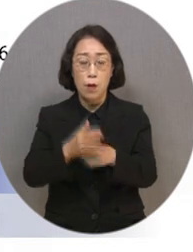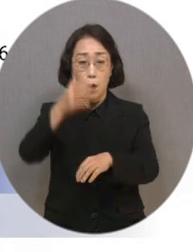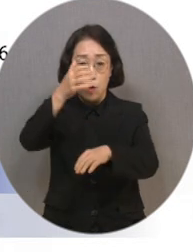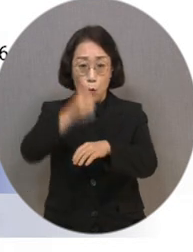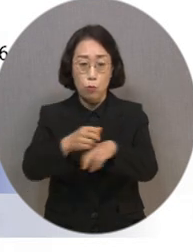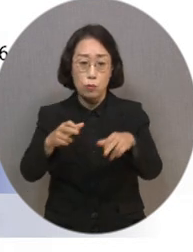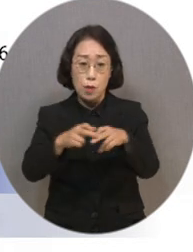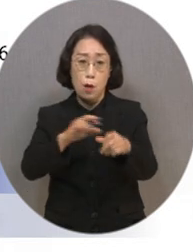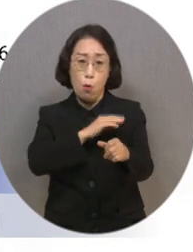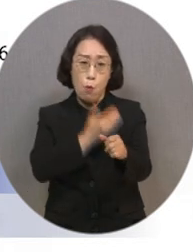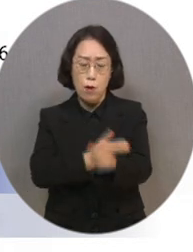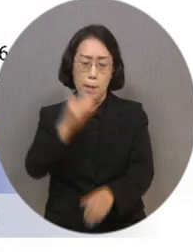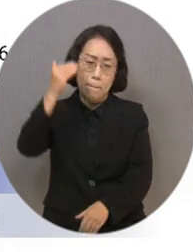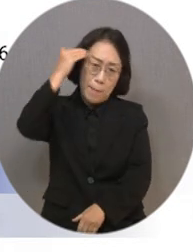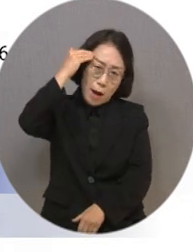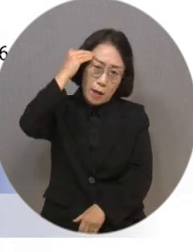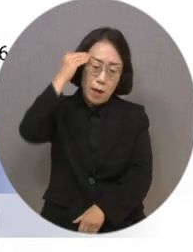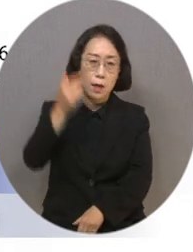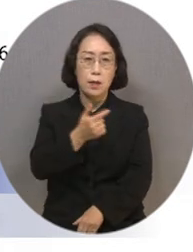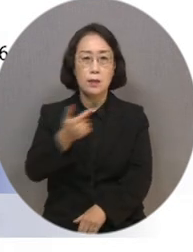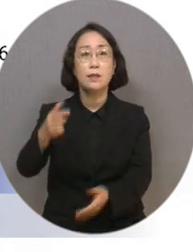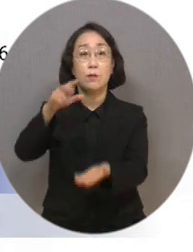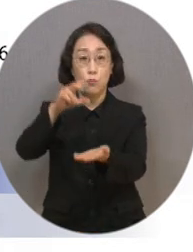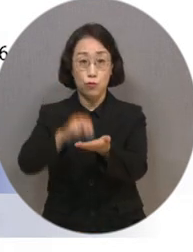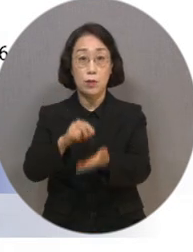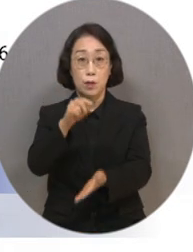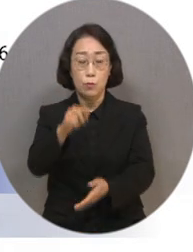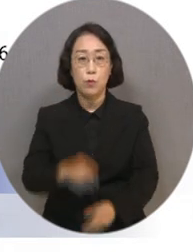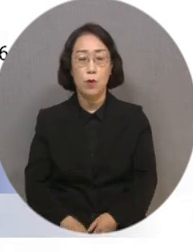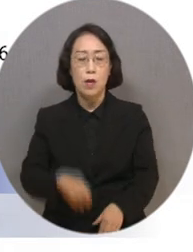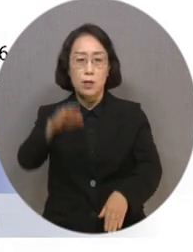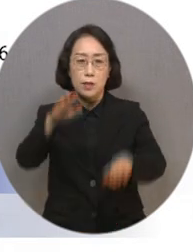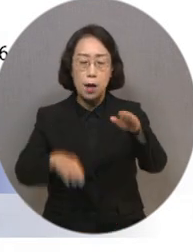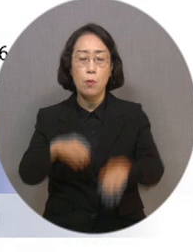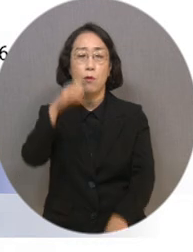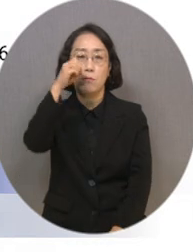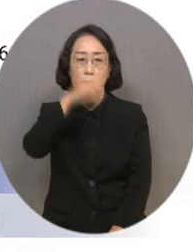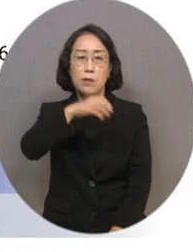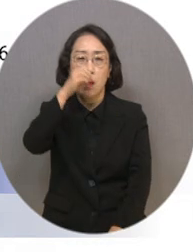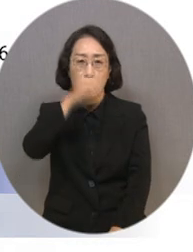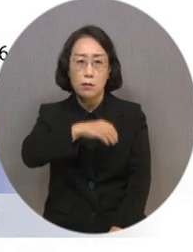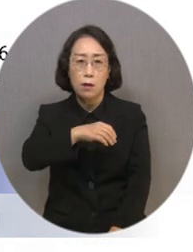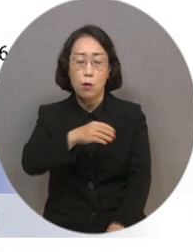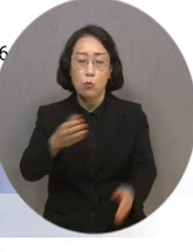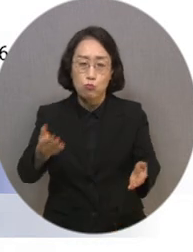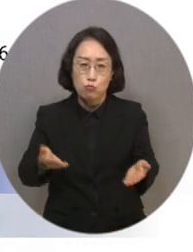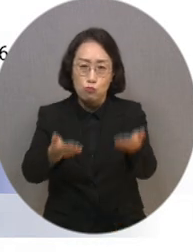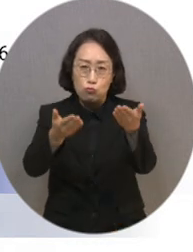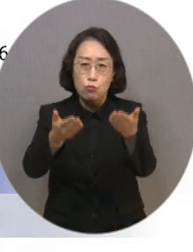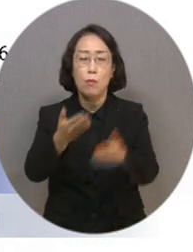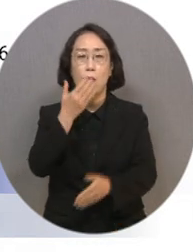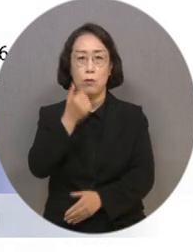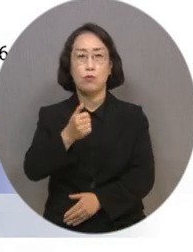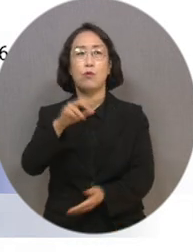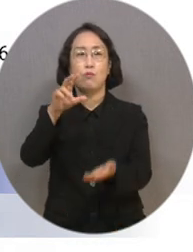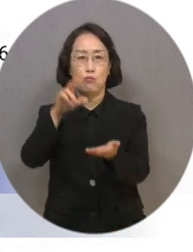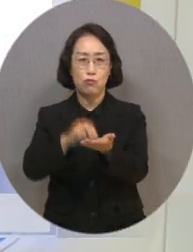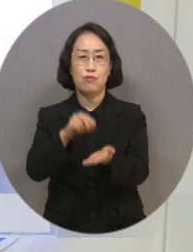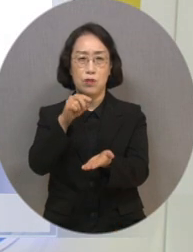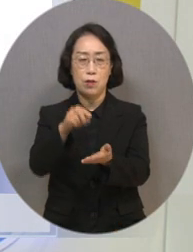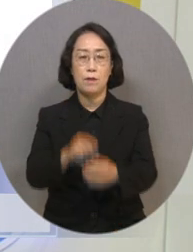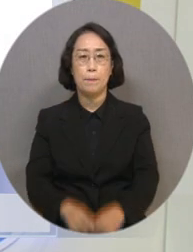장애인의 권리를 침해하는 결과를 초래할 수 있으며 차별을 용인하는 면접으로 이어질 수도 있다는